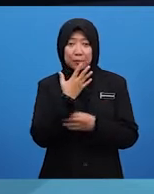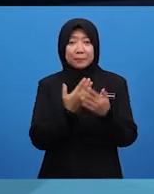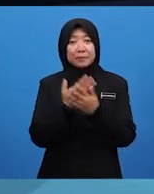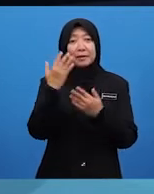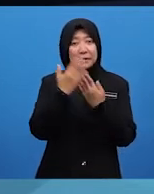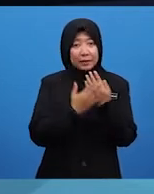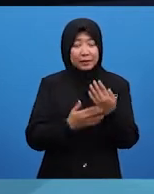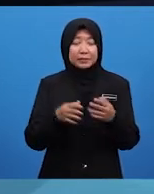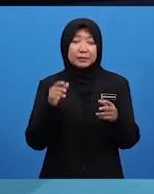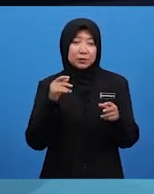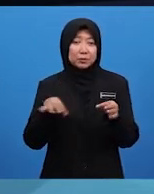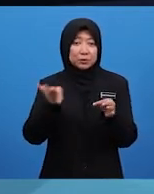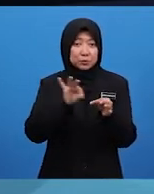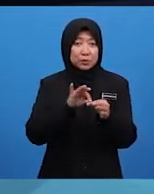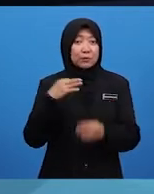bersesuaian fabrik,